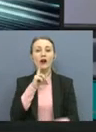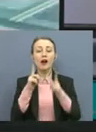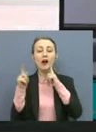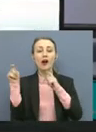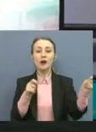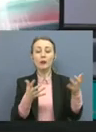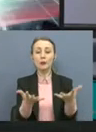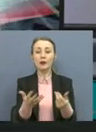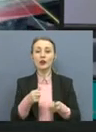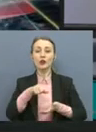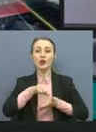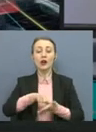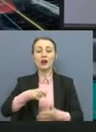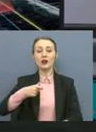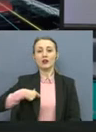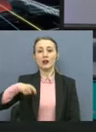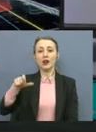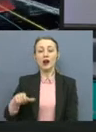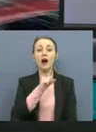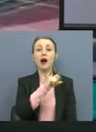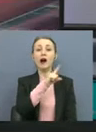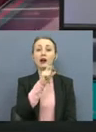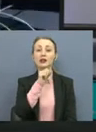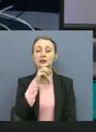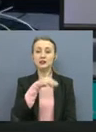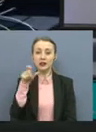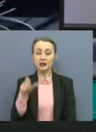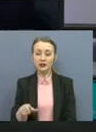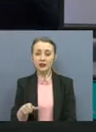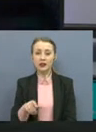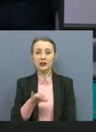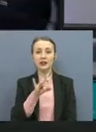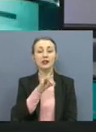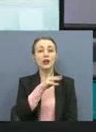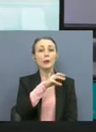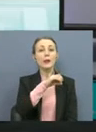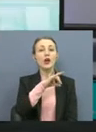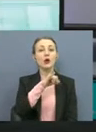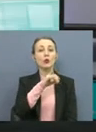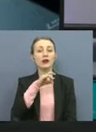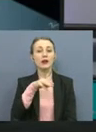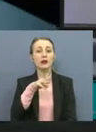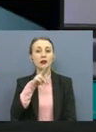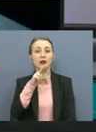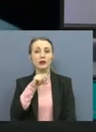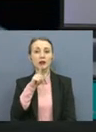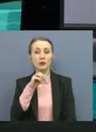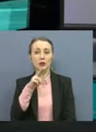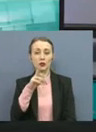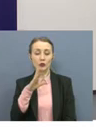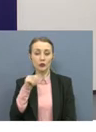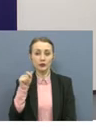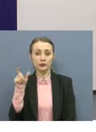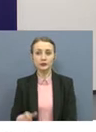пен мәжіліс депутаты Меруерт Қазбекова қатысып, партияның облыстық филиалы өкілдерімен атқарылған жұмыс есебімен